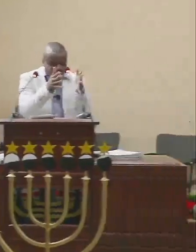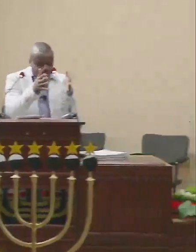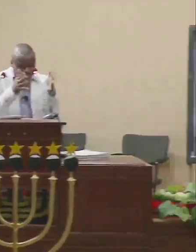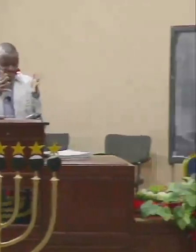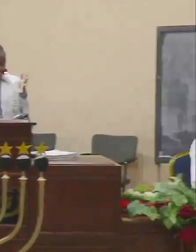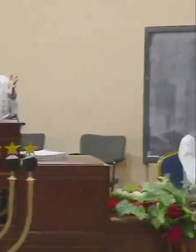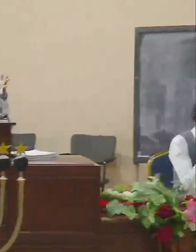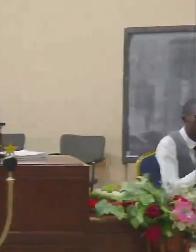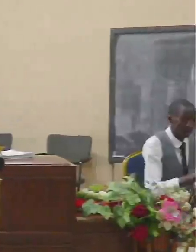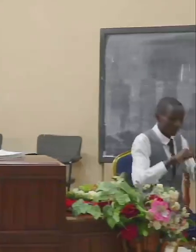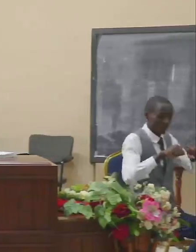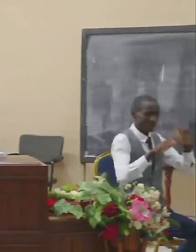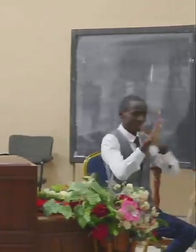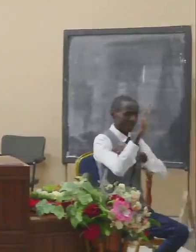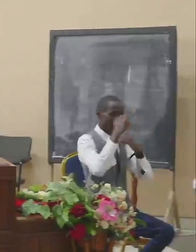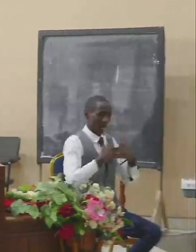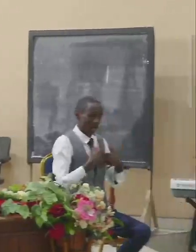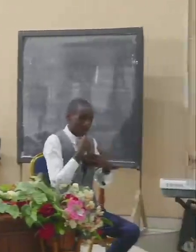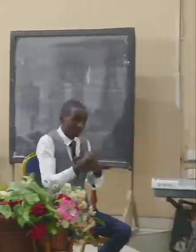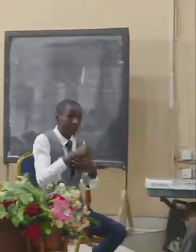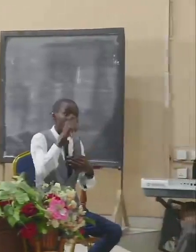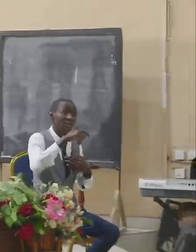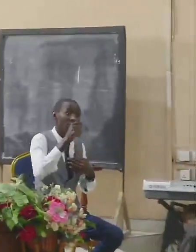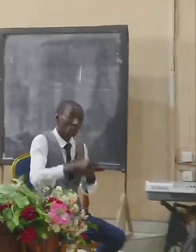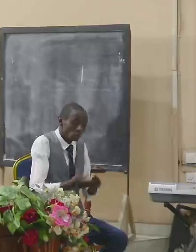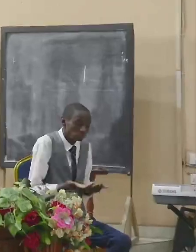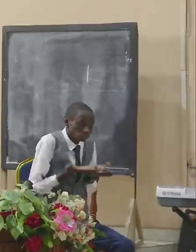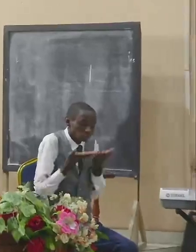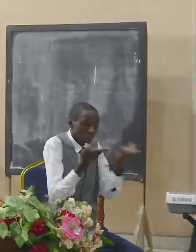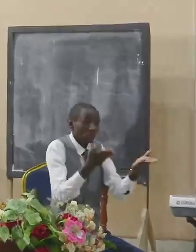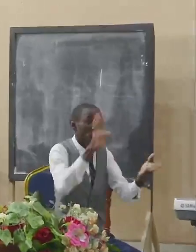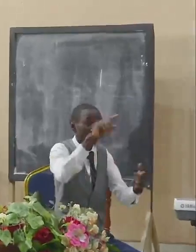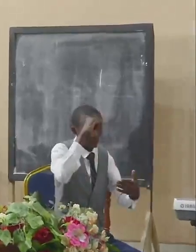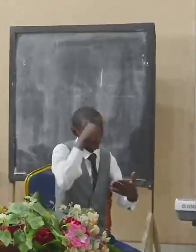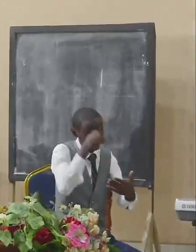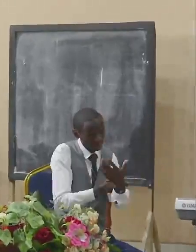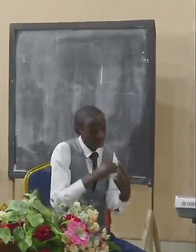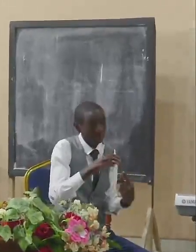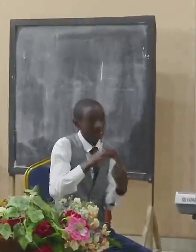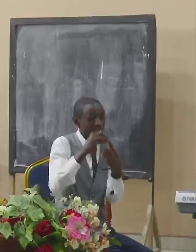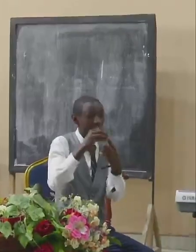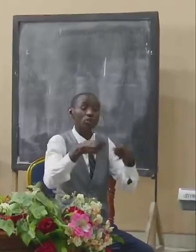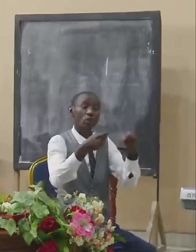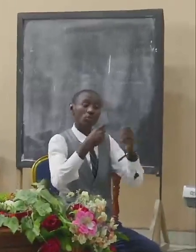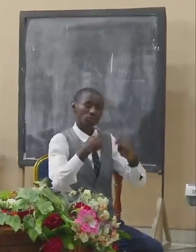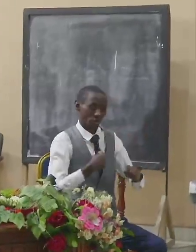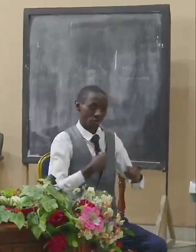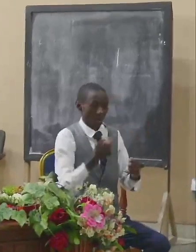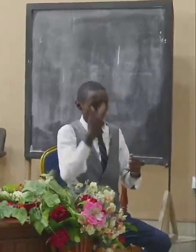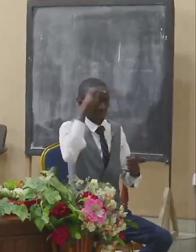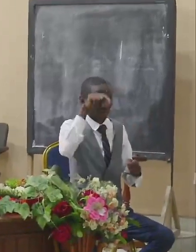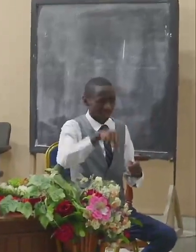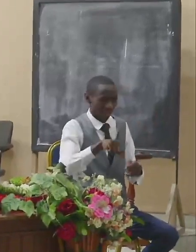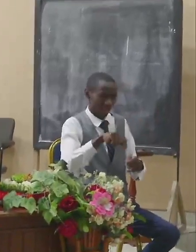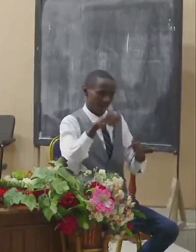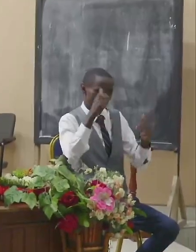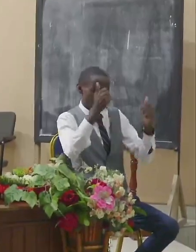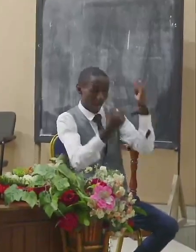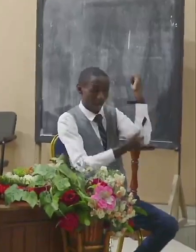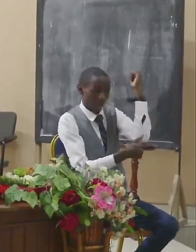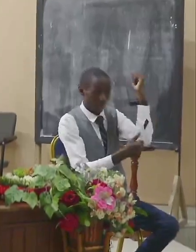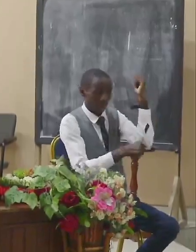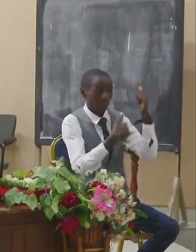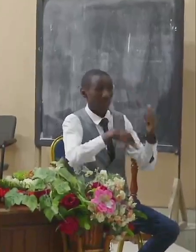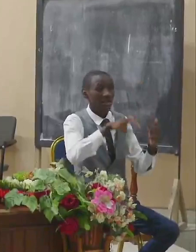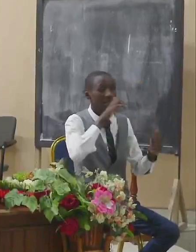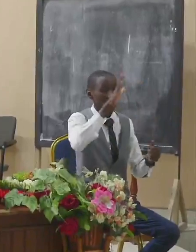fils la limite. Mungu anamwambia ule mtoto wako wa pekee uende nitolea naye. Mais parce que Abraham. Lakini kwa sababu Abraham. Il est le père de